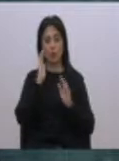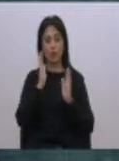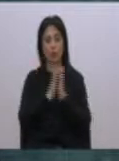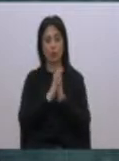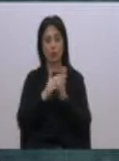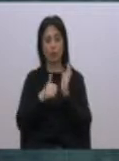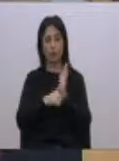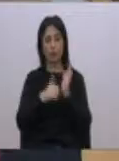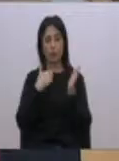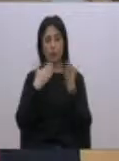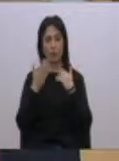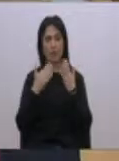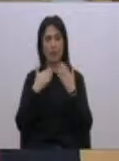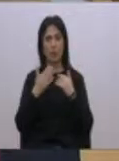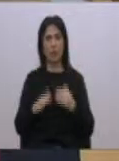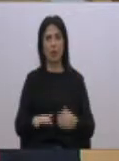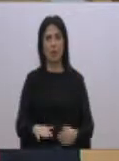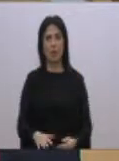ce atot, kenchiskis regim.